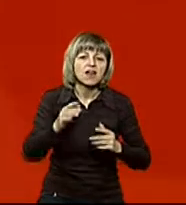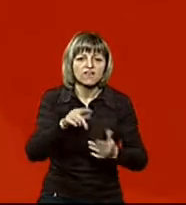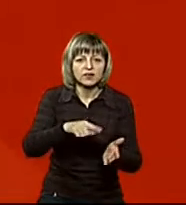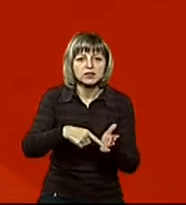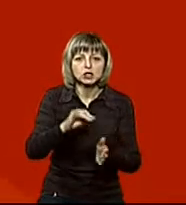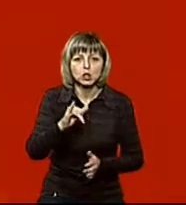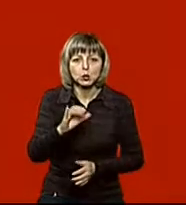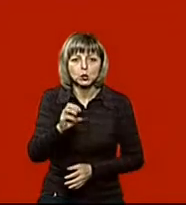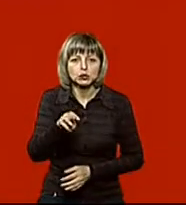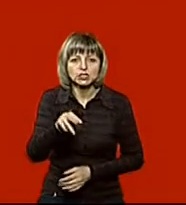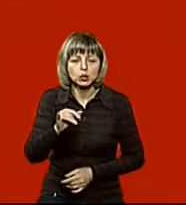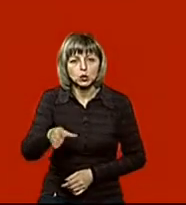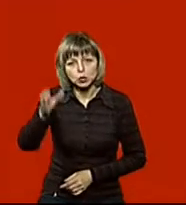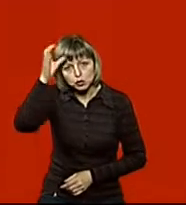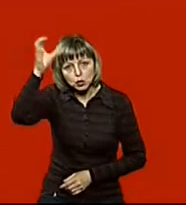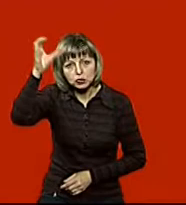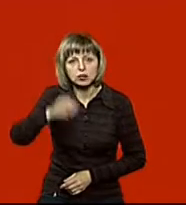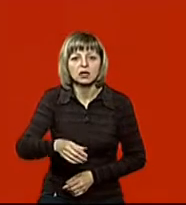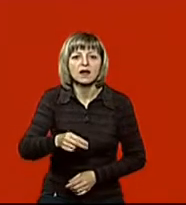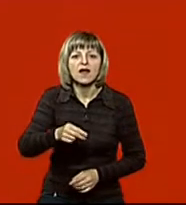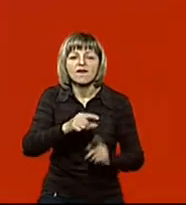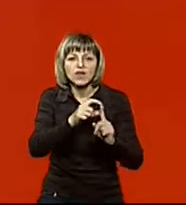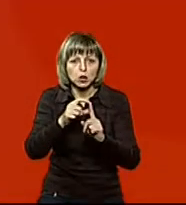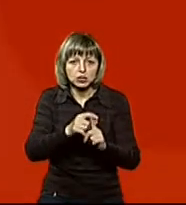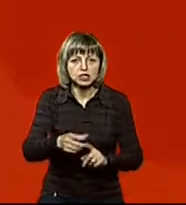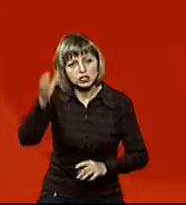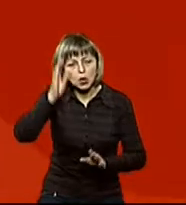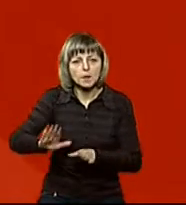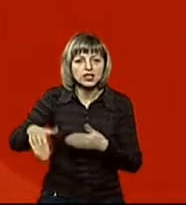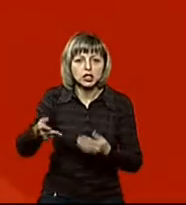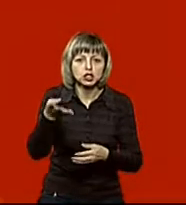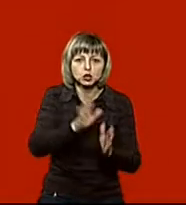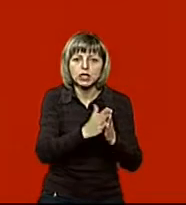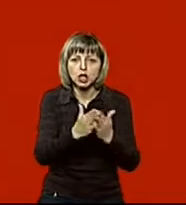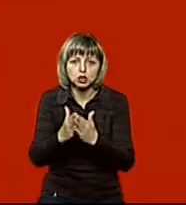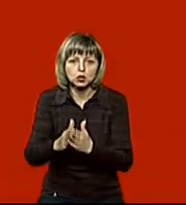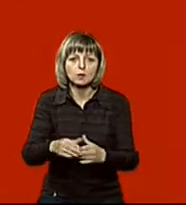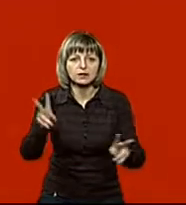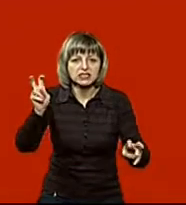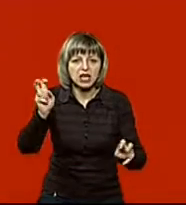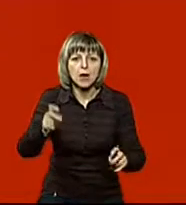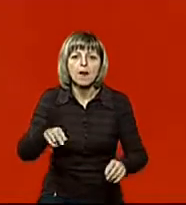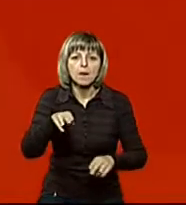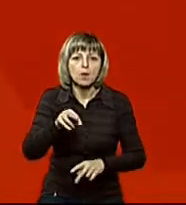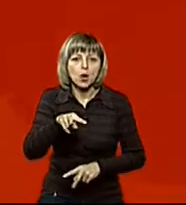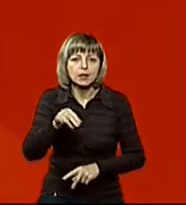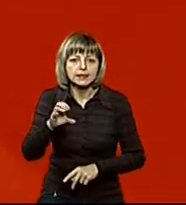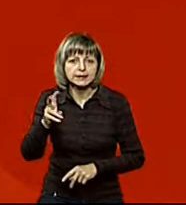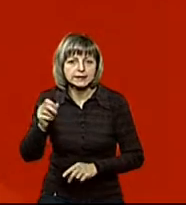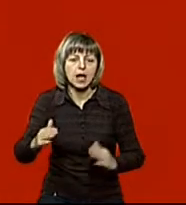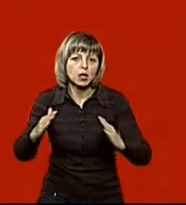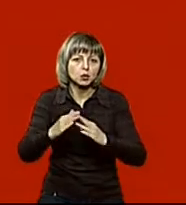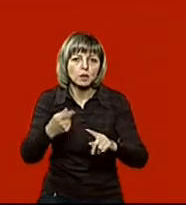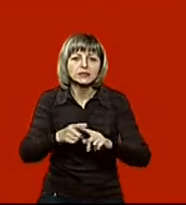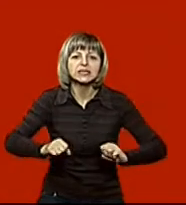Устилузі доктор філологічних наук Віктор Давидюк презентував чотиритомник «Поліська дома». За його словами,